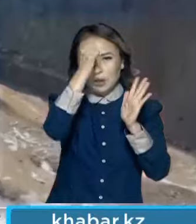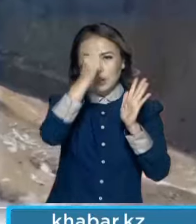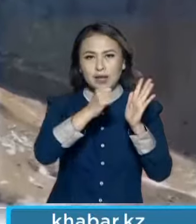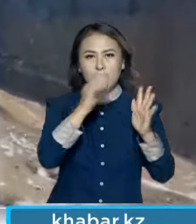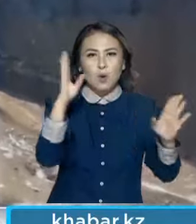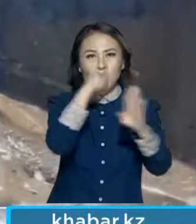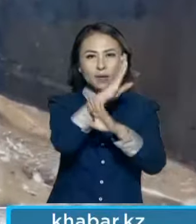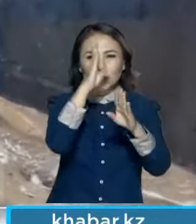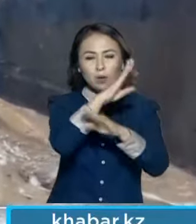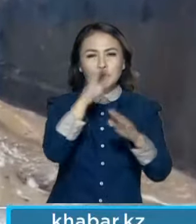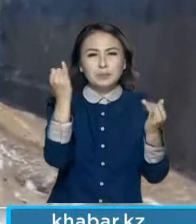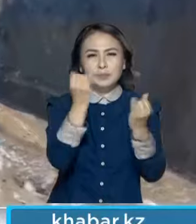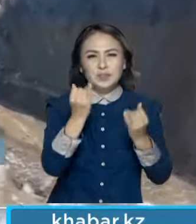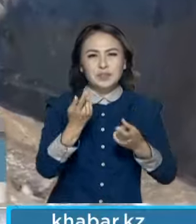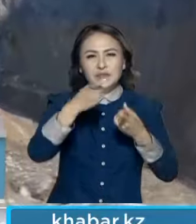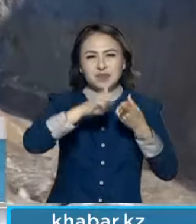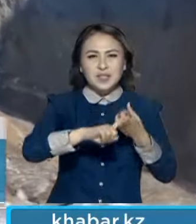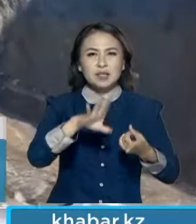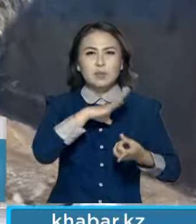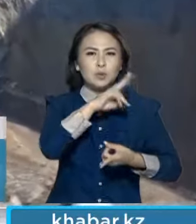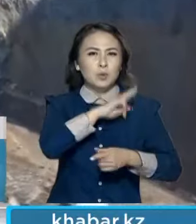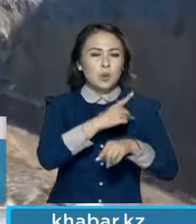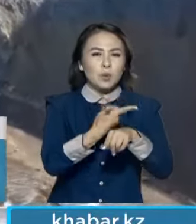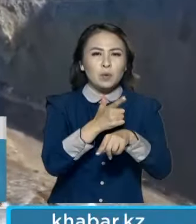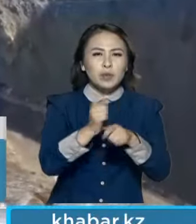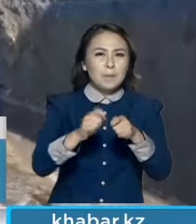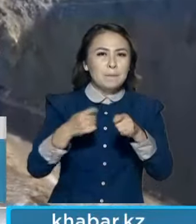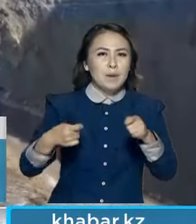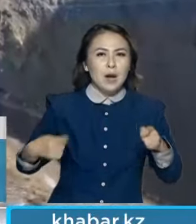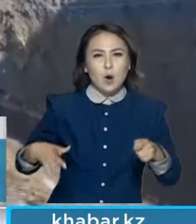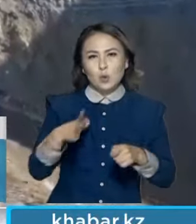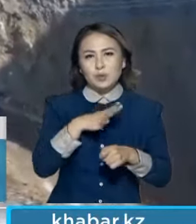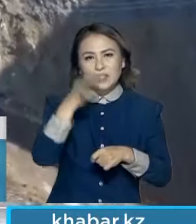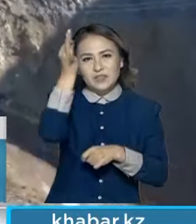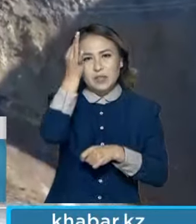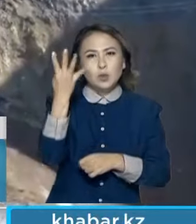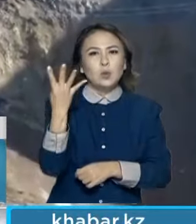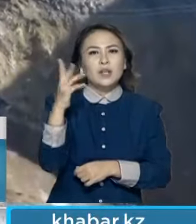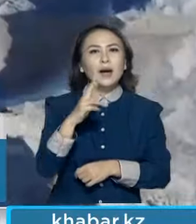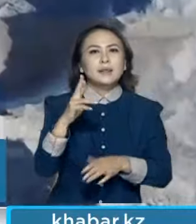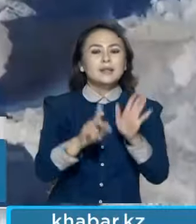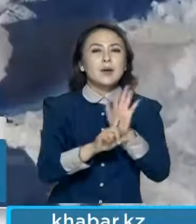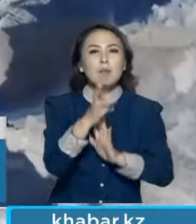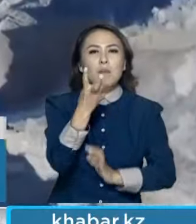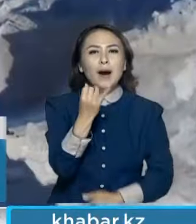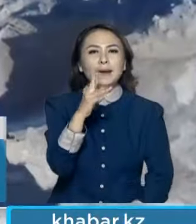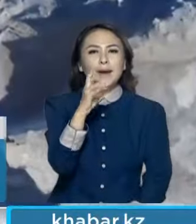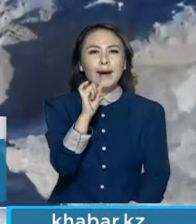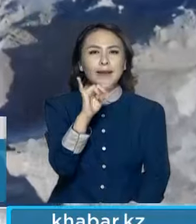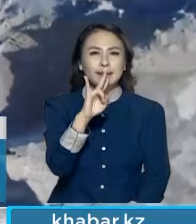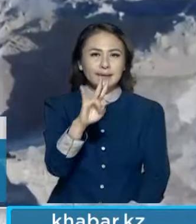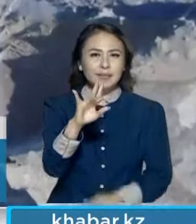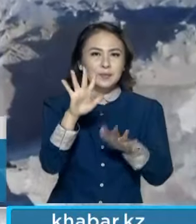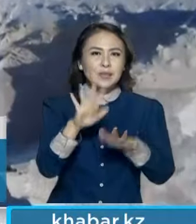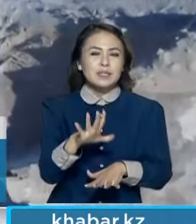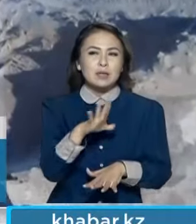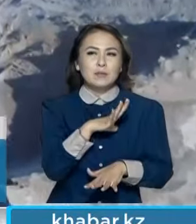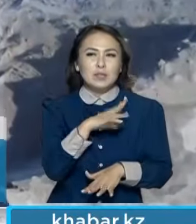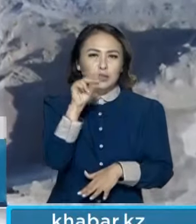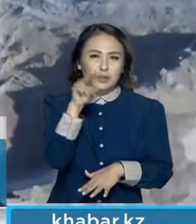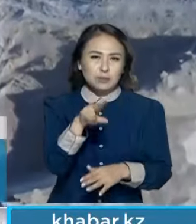ұласты. Ауа райының қолайсыздығына байланысты жұмыс өте баяу жүрген. Естеріңізге сала кетейік, 4-ші қаңтарда Майғайыңда көлік жолы